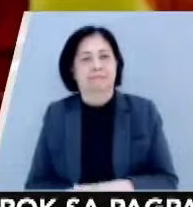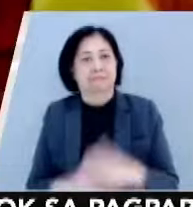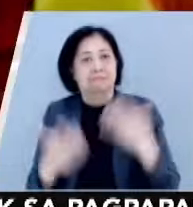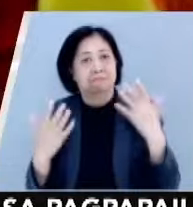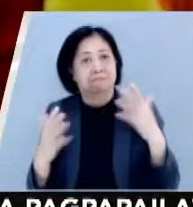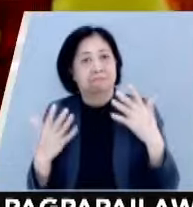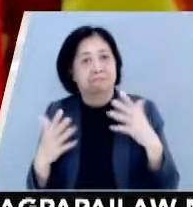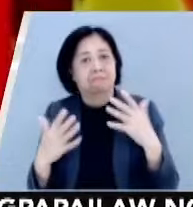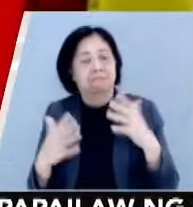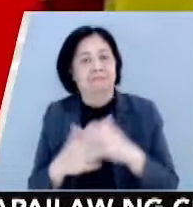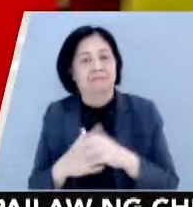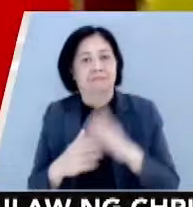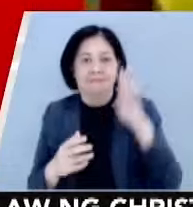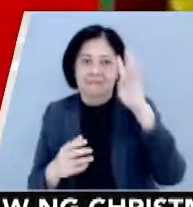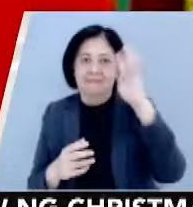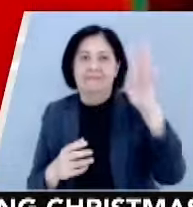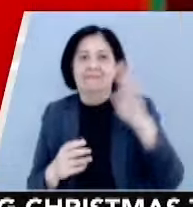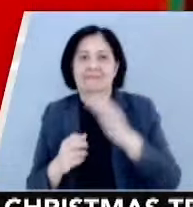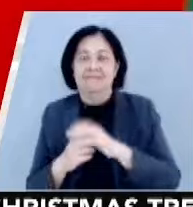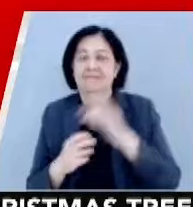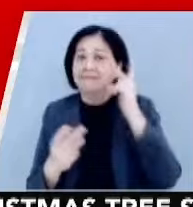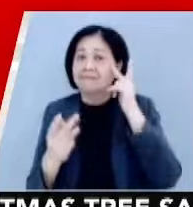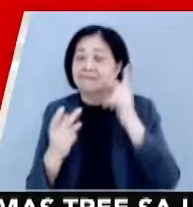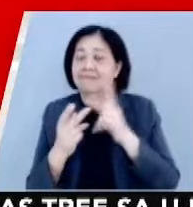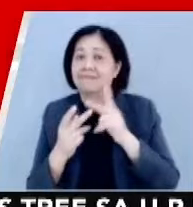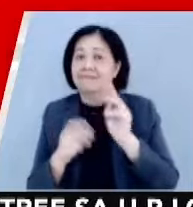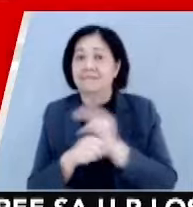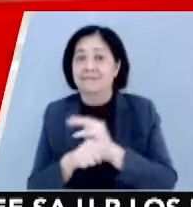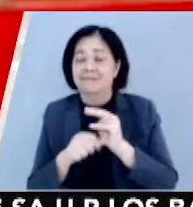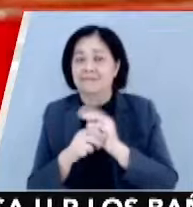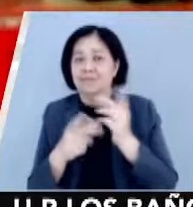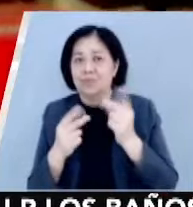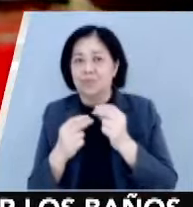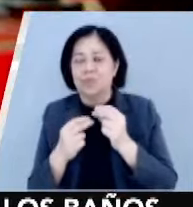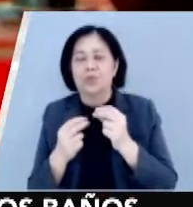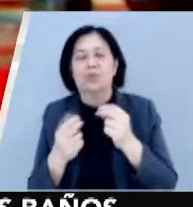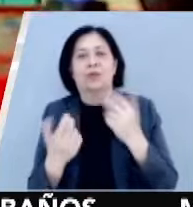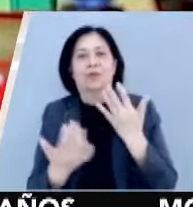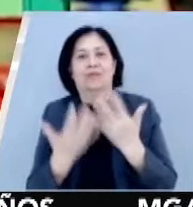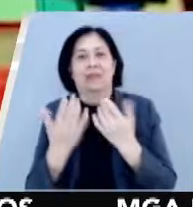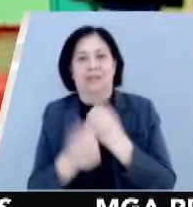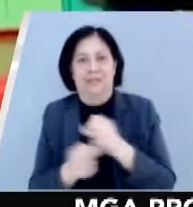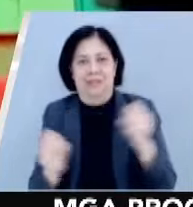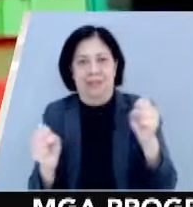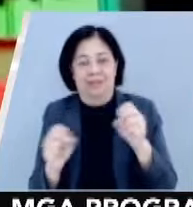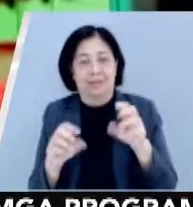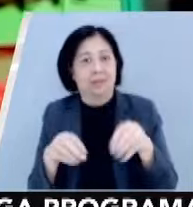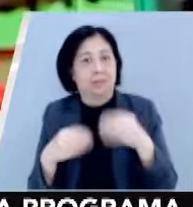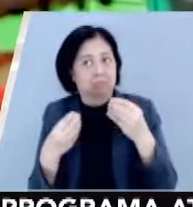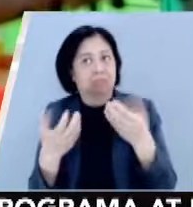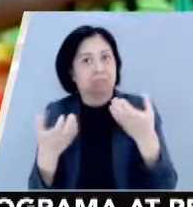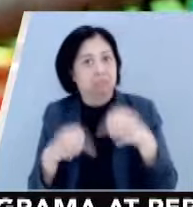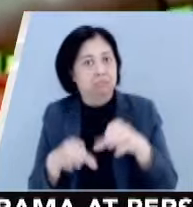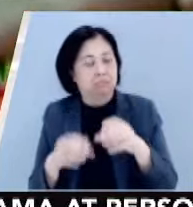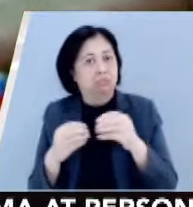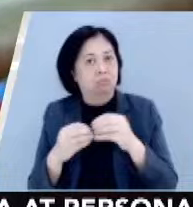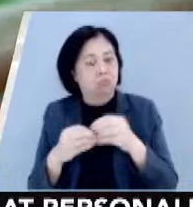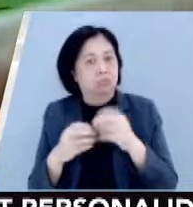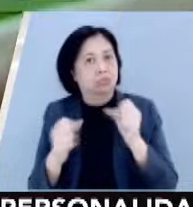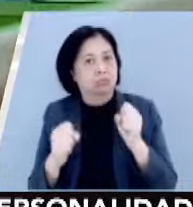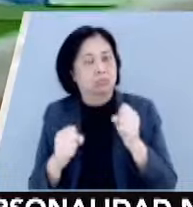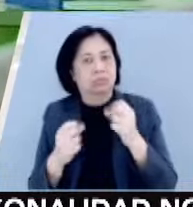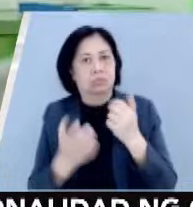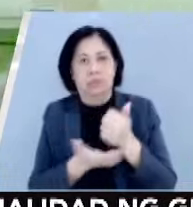Isang imbensyon na ang pangunahing misyon ay ang fire safety. Kapag ka nabigyan ito ng pagkakataon, ay marami itong